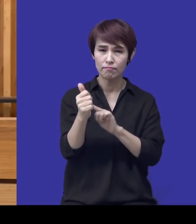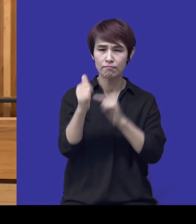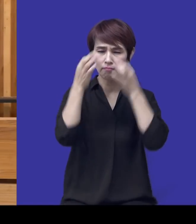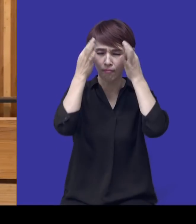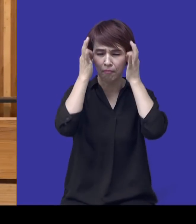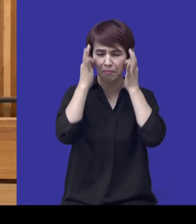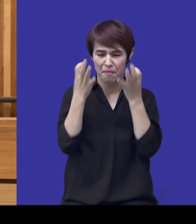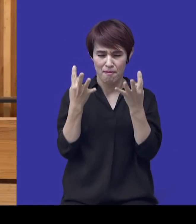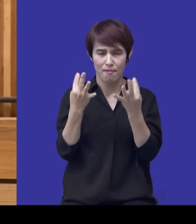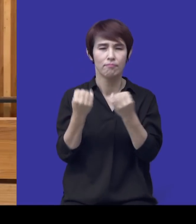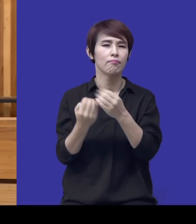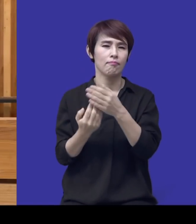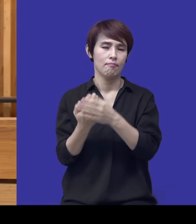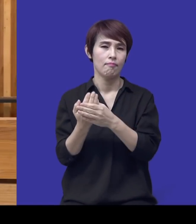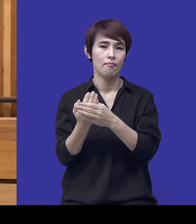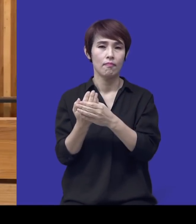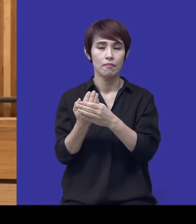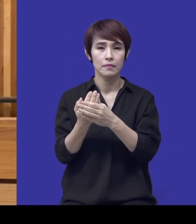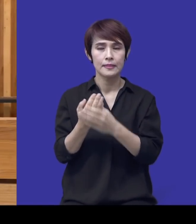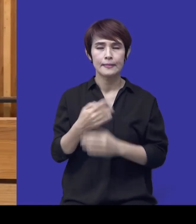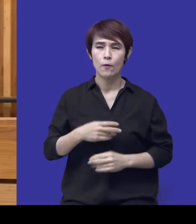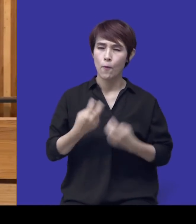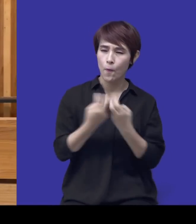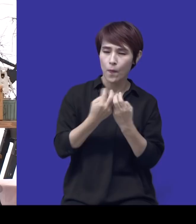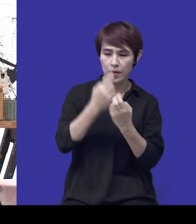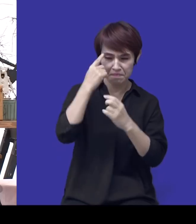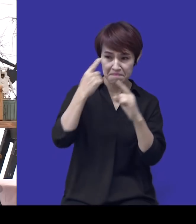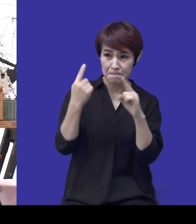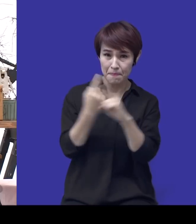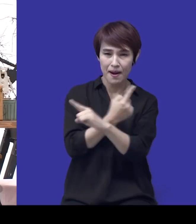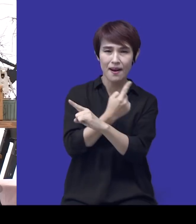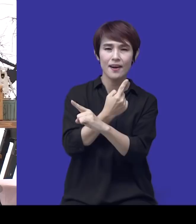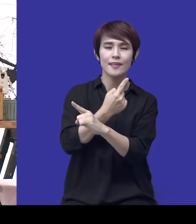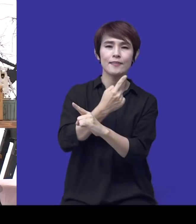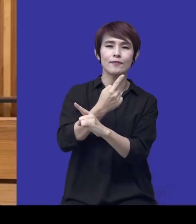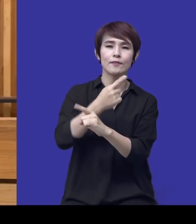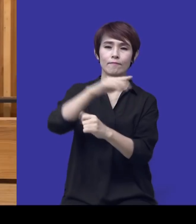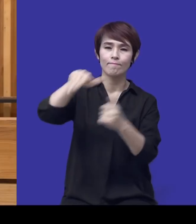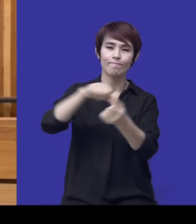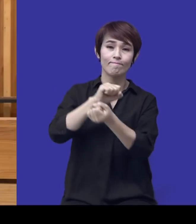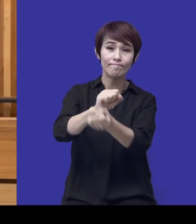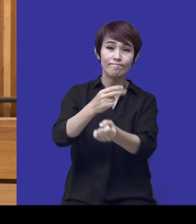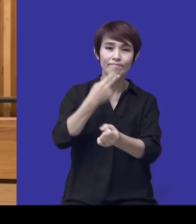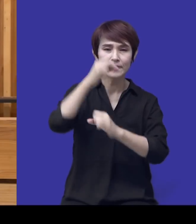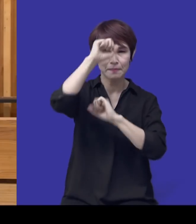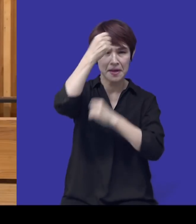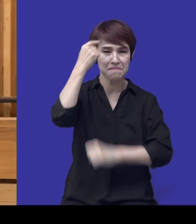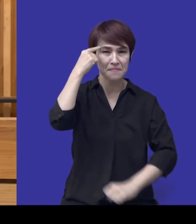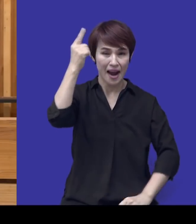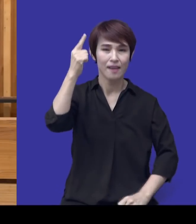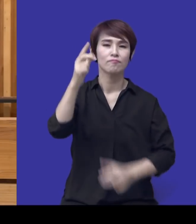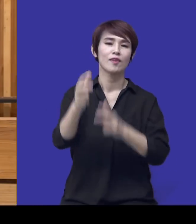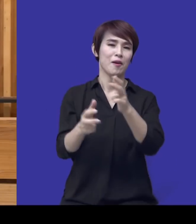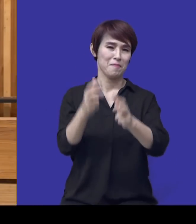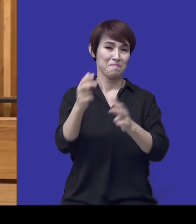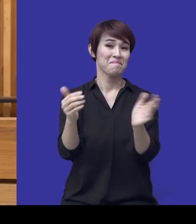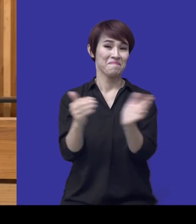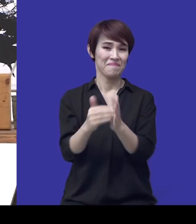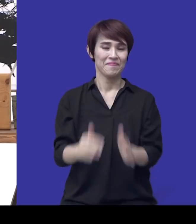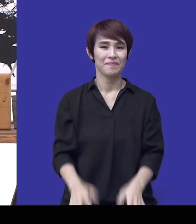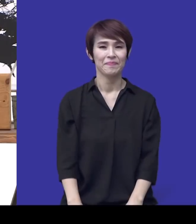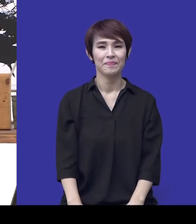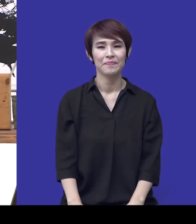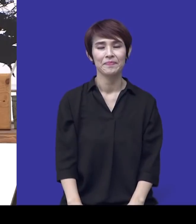있었다고 하는데요. 발상의 전환으로 친환경 신발 소재로 친환경을 소재로 한 신발을 개발하셔서 사업까지 하셨다고 합니다.